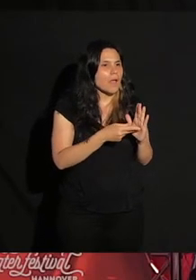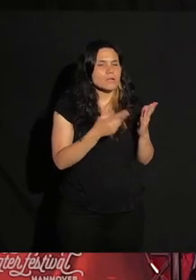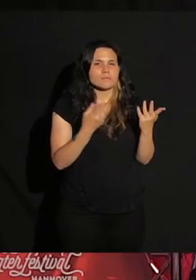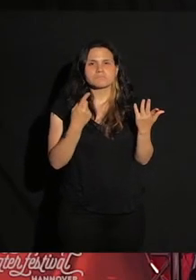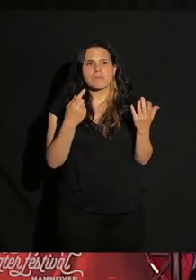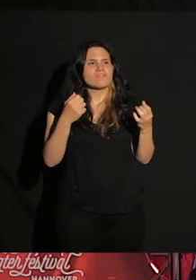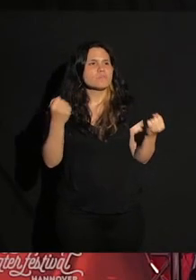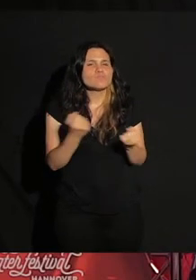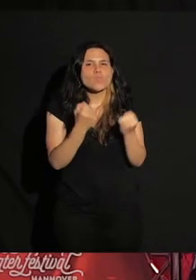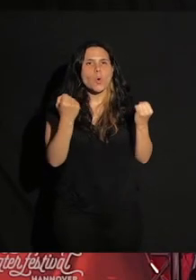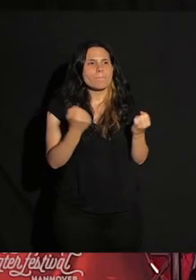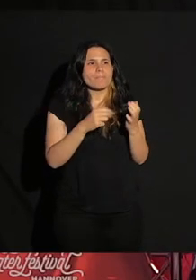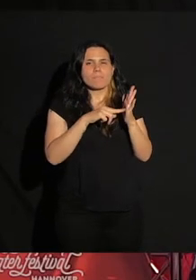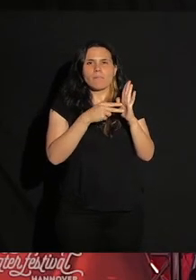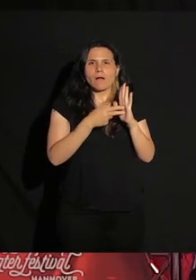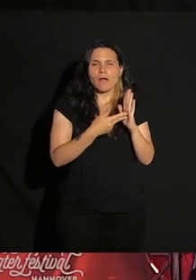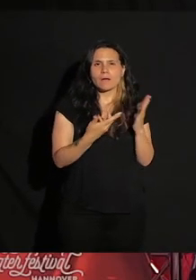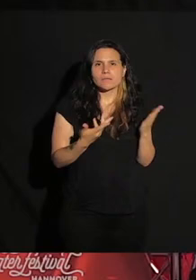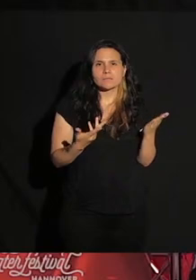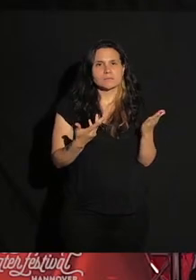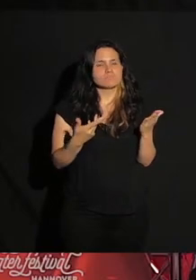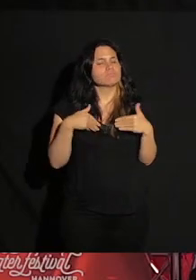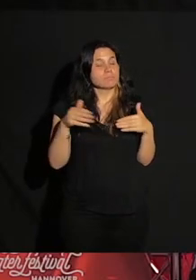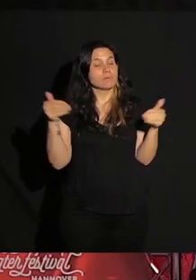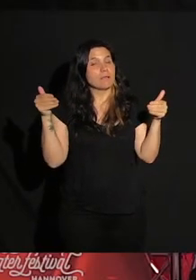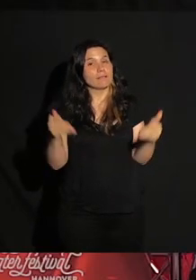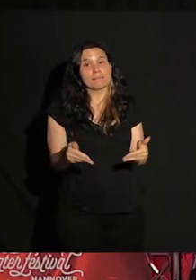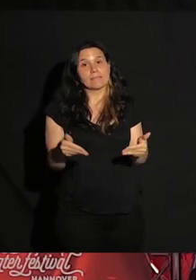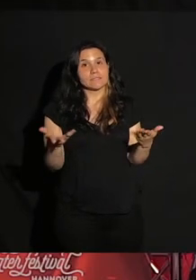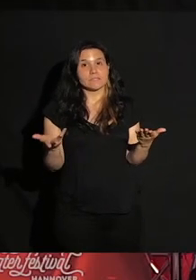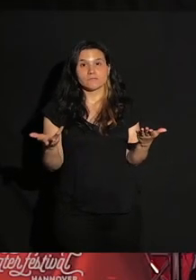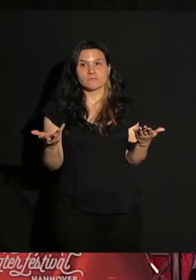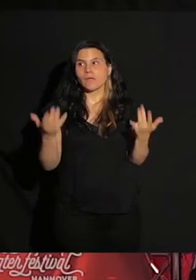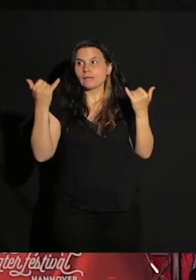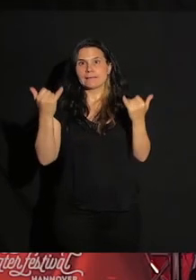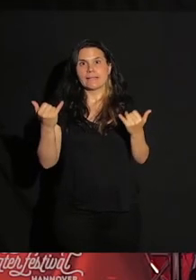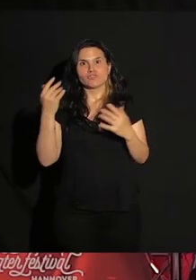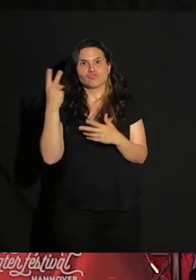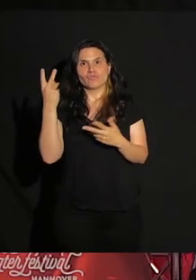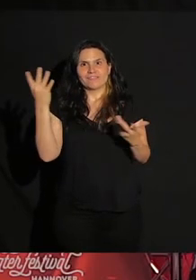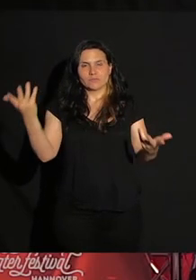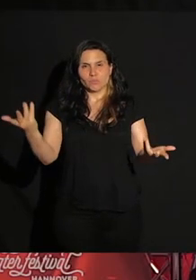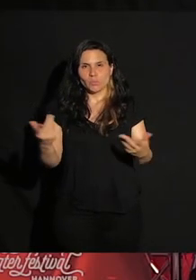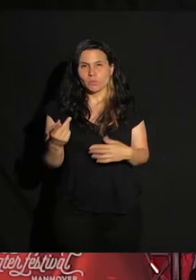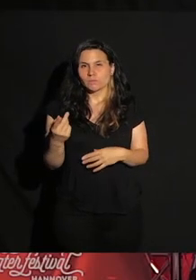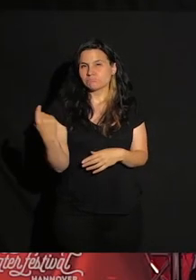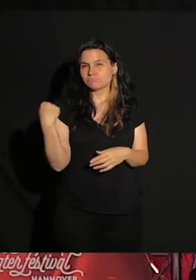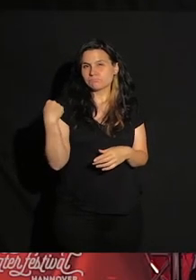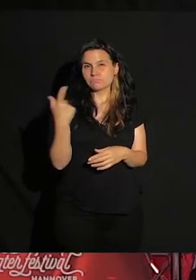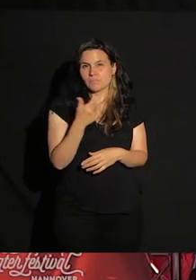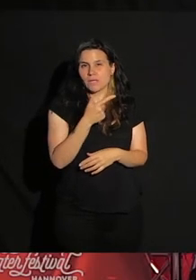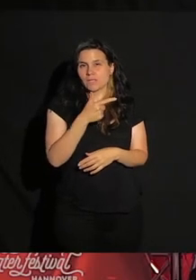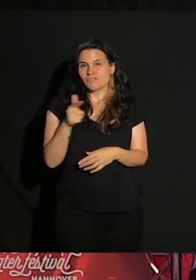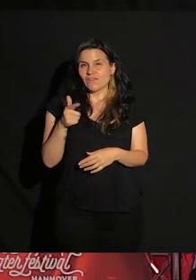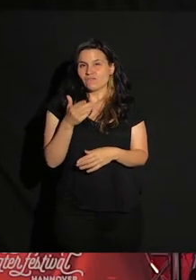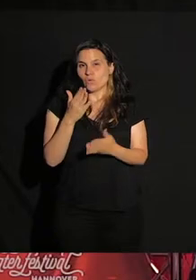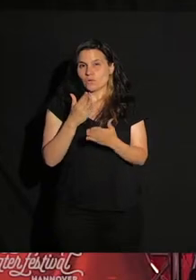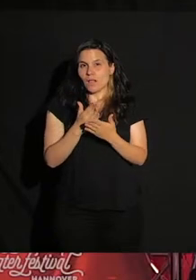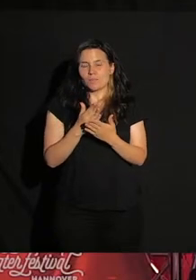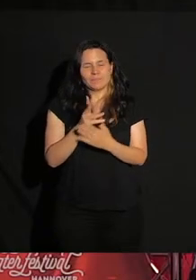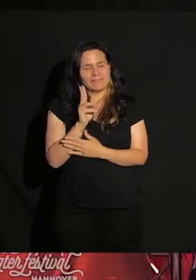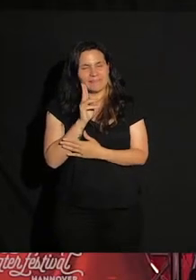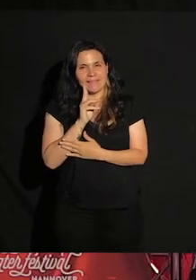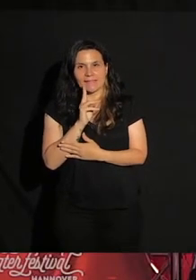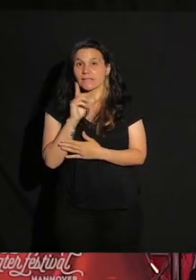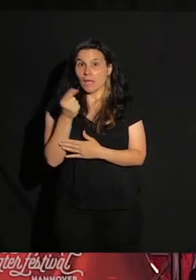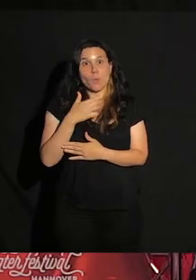Probenplan ist sehr intensiv. Also jetzt sowieso, jetzt proben wir seit 2,5 Wochen jeden Tag, auch